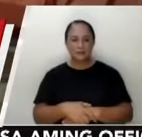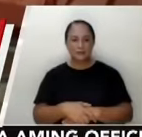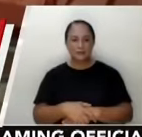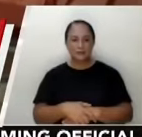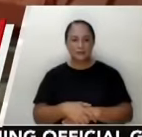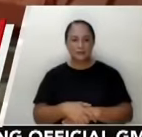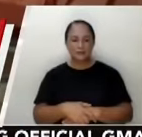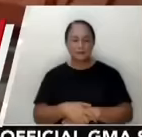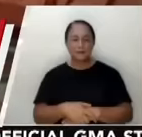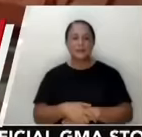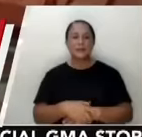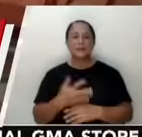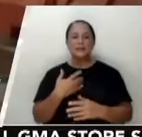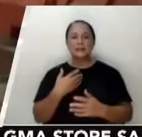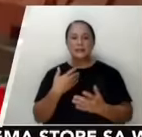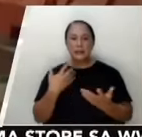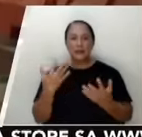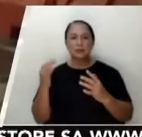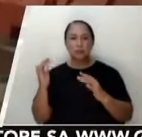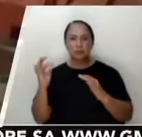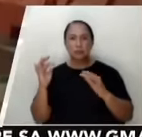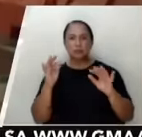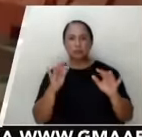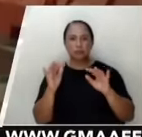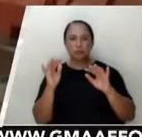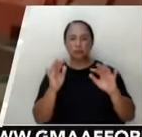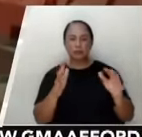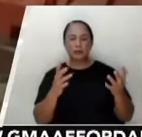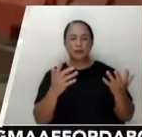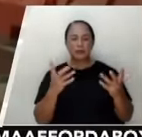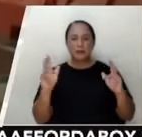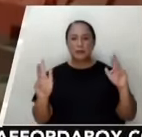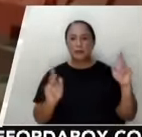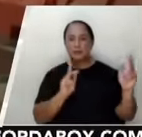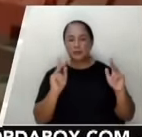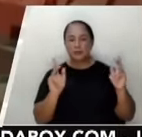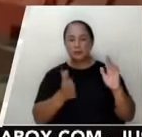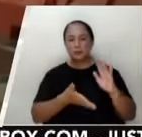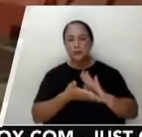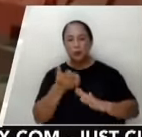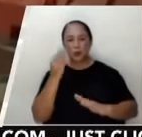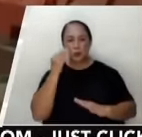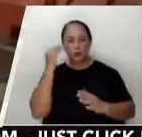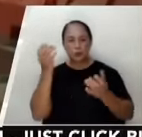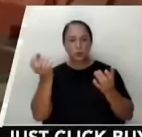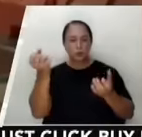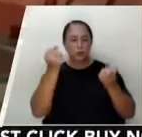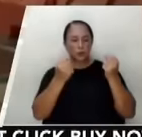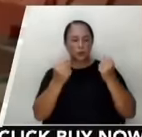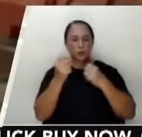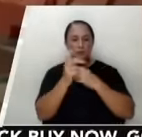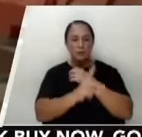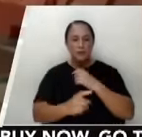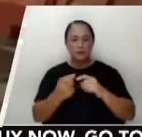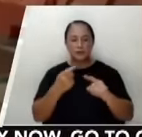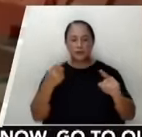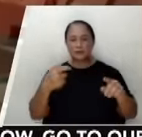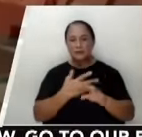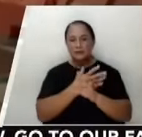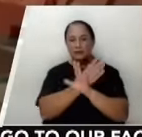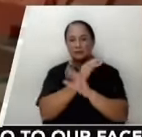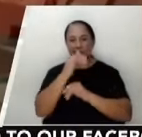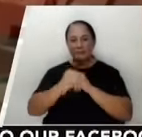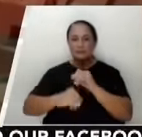Emil, unti-unti nang dumarami ang bilang ng mga pasaherong uuwi sa kani-kanilang mga probinsya mula rito sa Davao International